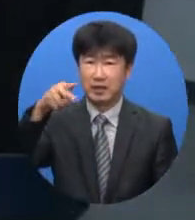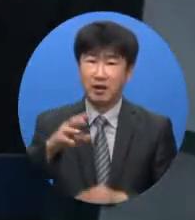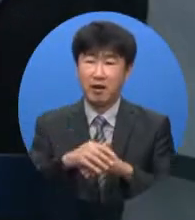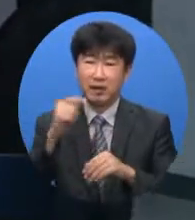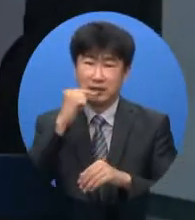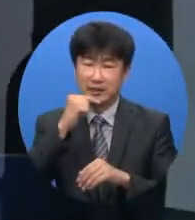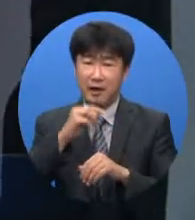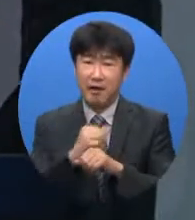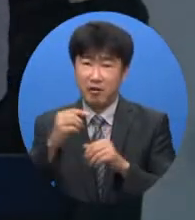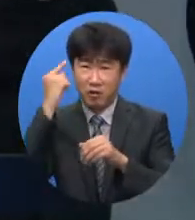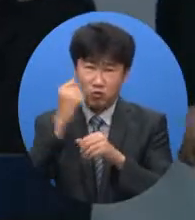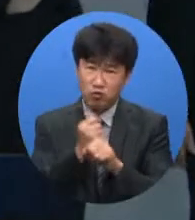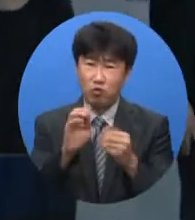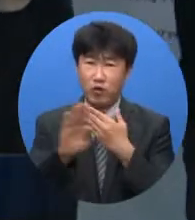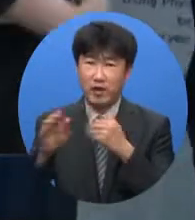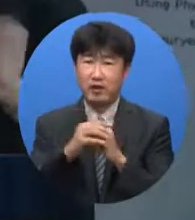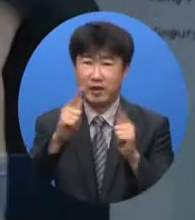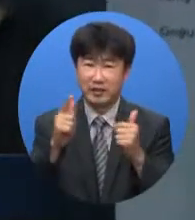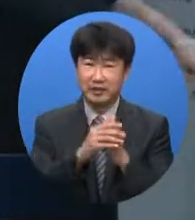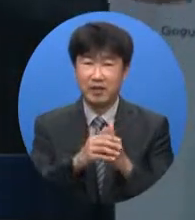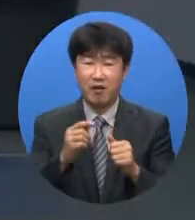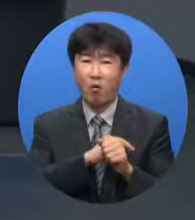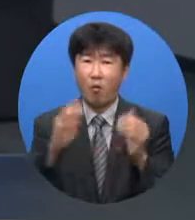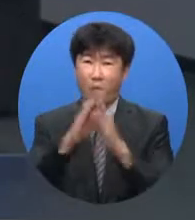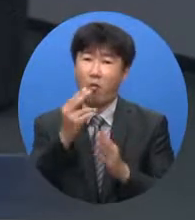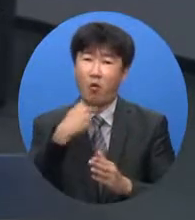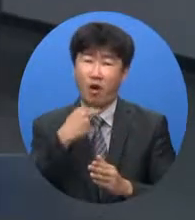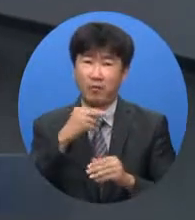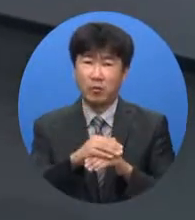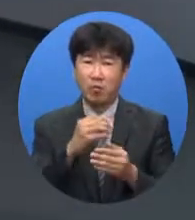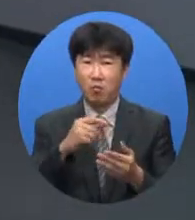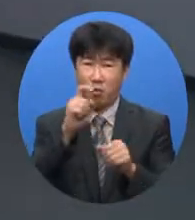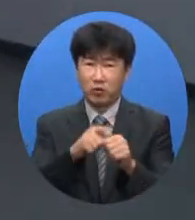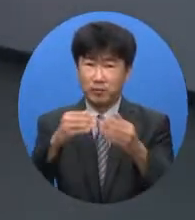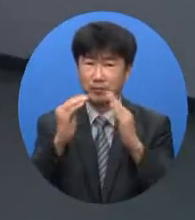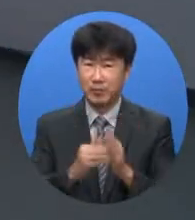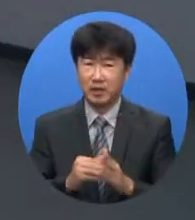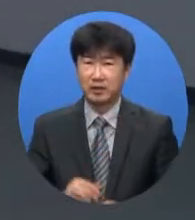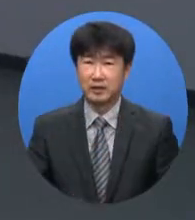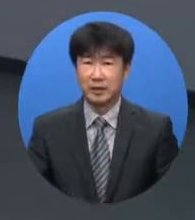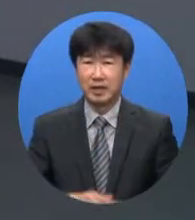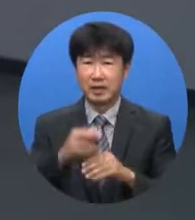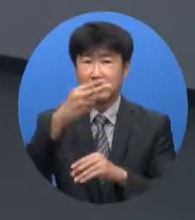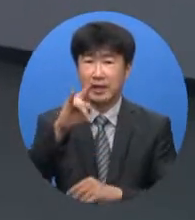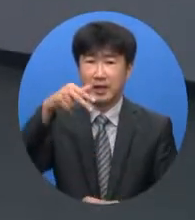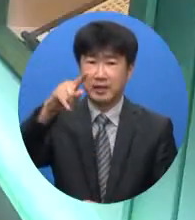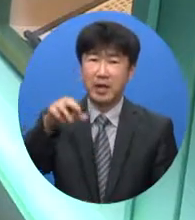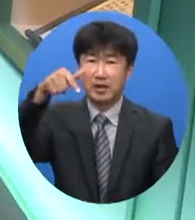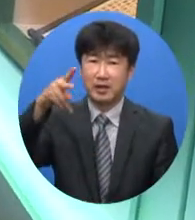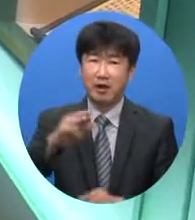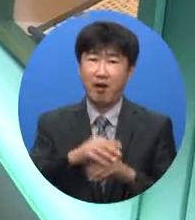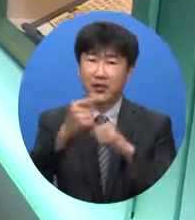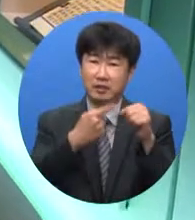체계적인 연구뿐만 아니라 각종 체험을 할 수 있는 복합 용도로 꾸며졌습니다. 특히 대장경 테마파크 주재관인